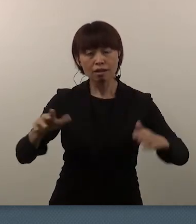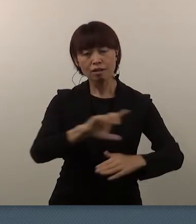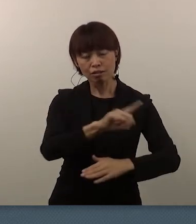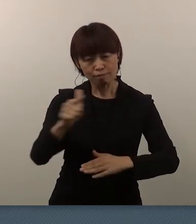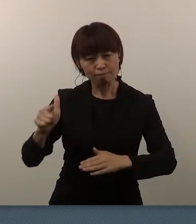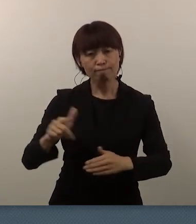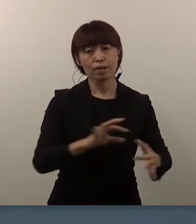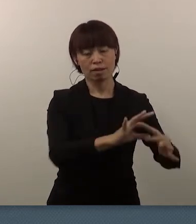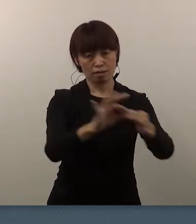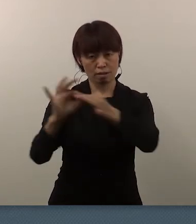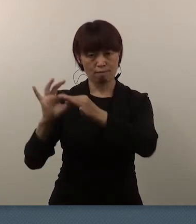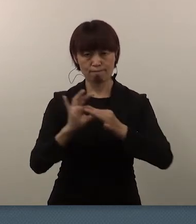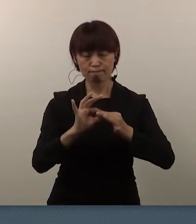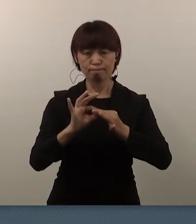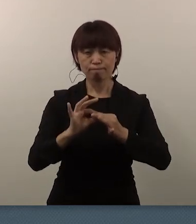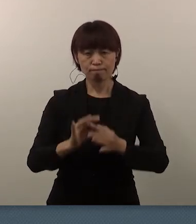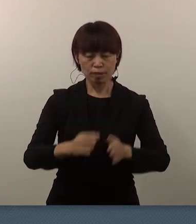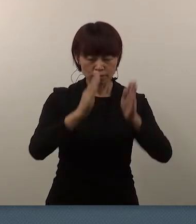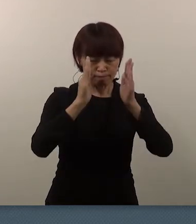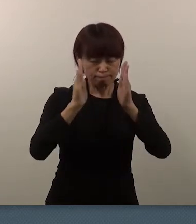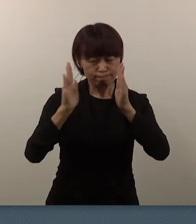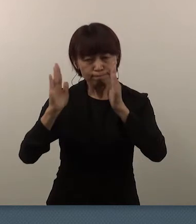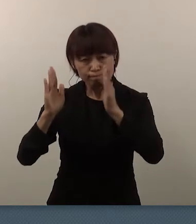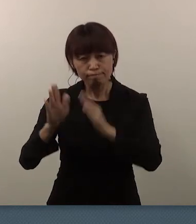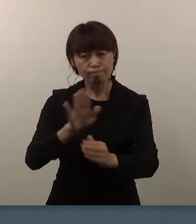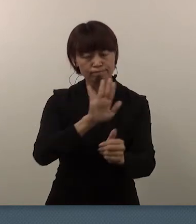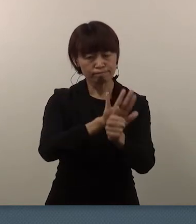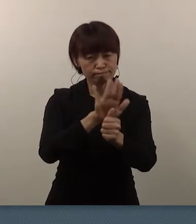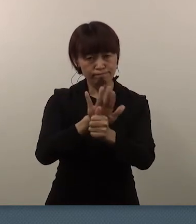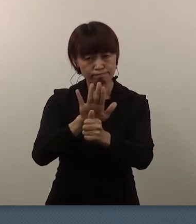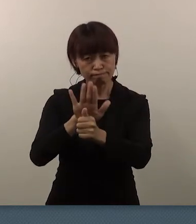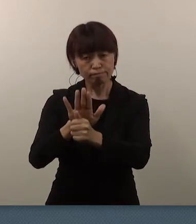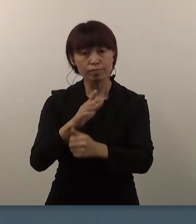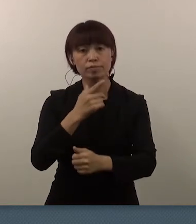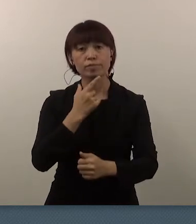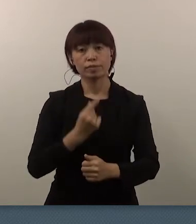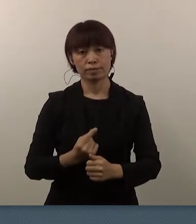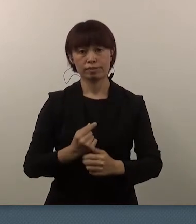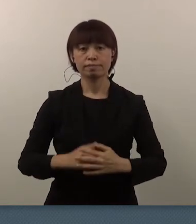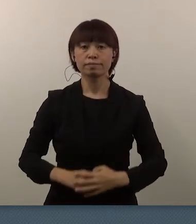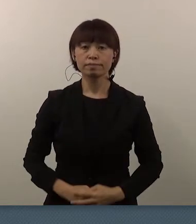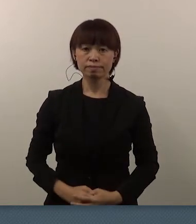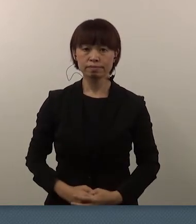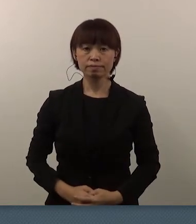ながら全力を挙げて被災者被災地を支援してまいります。